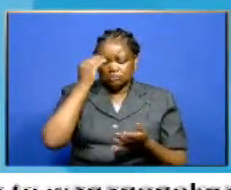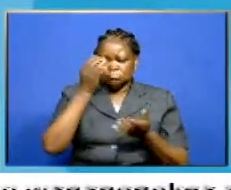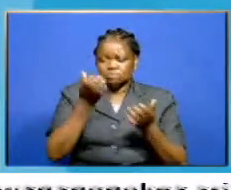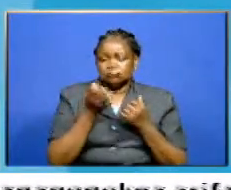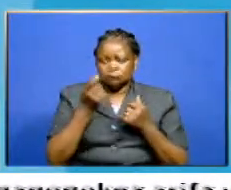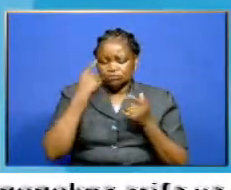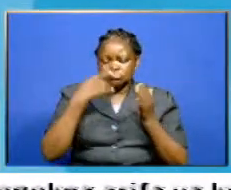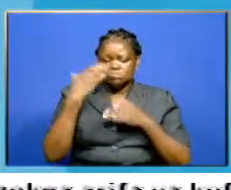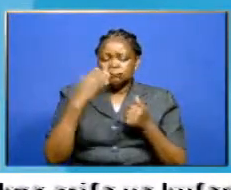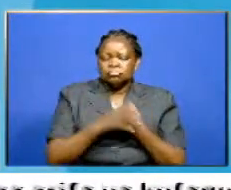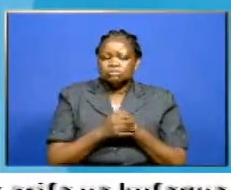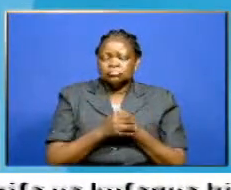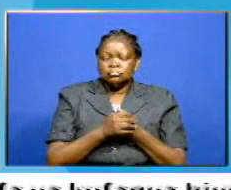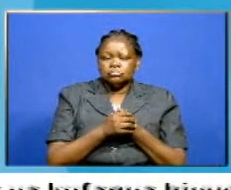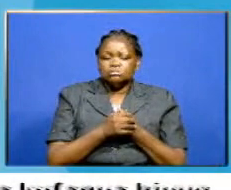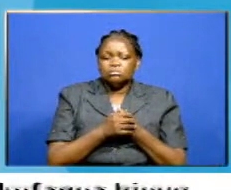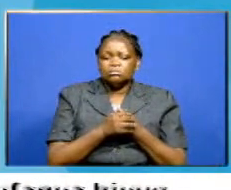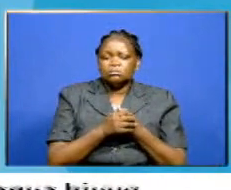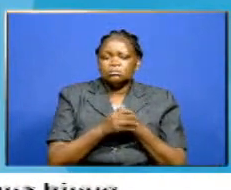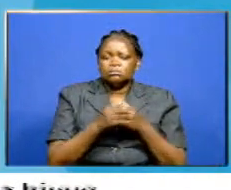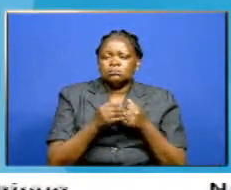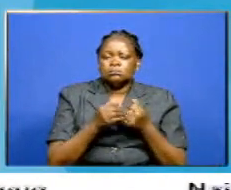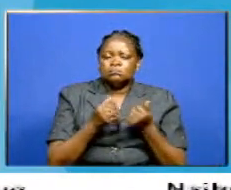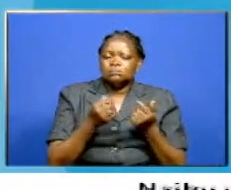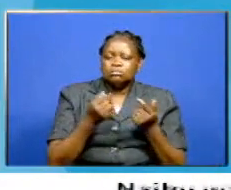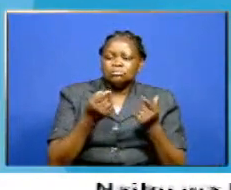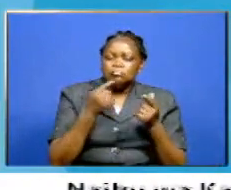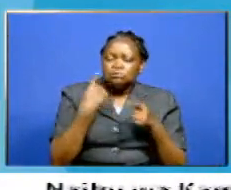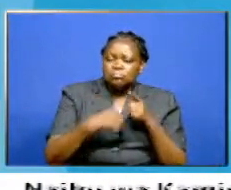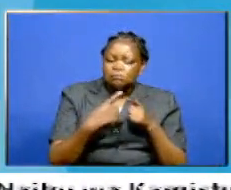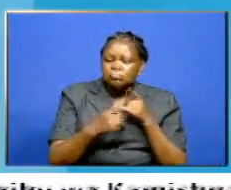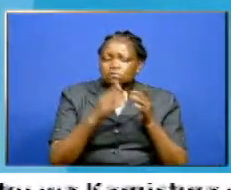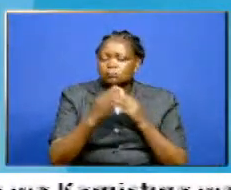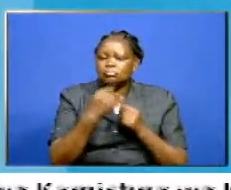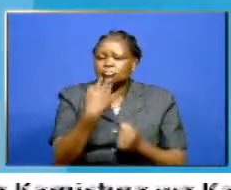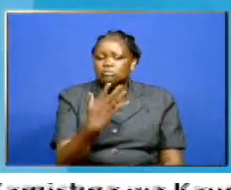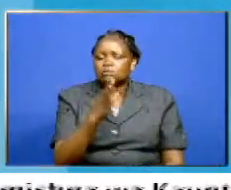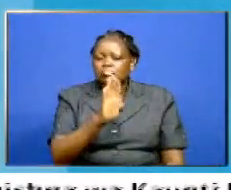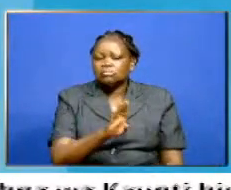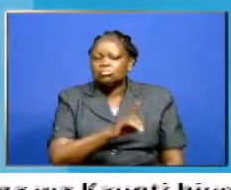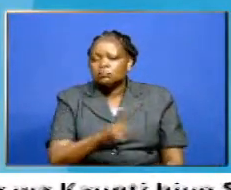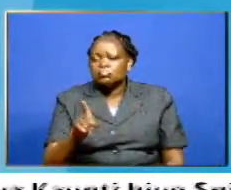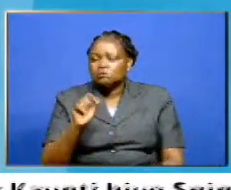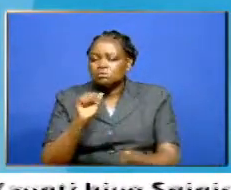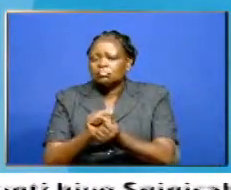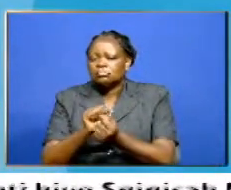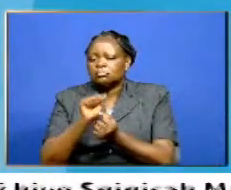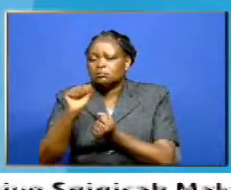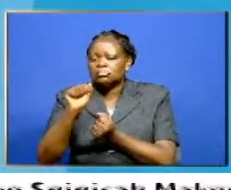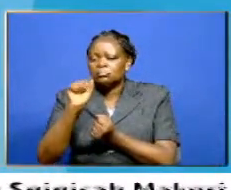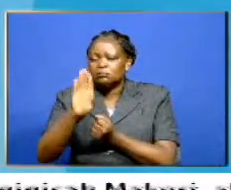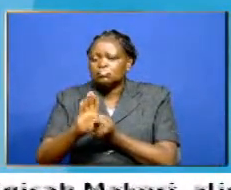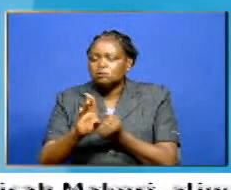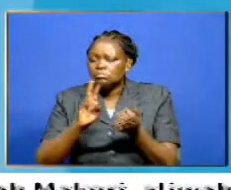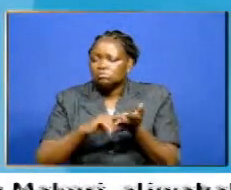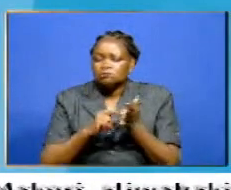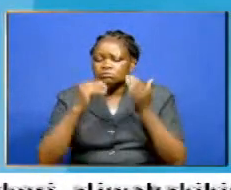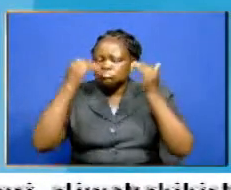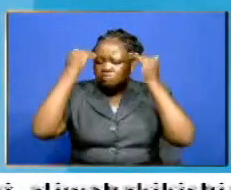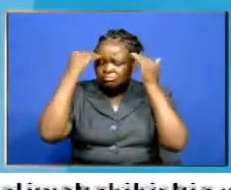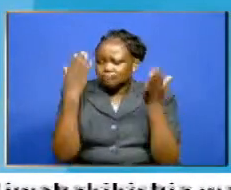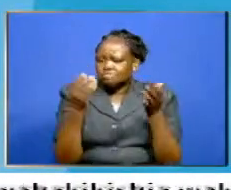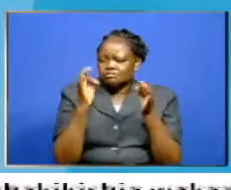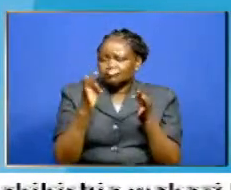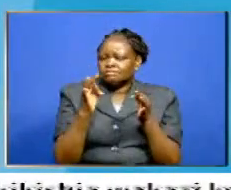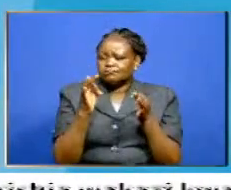ambazo wanafunzi wa vyuo vikuu wanaomba kwa mwaka, ni kati ya bilioni 5 hadi bilioni 15. Kwa hivyo sidhani kwamba